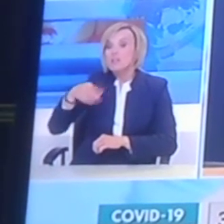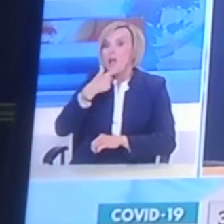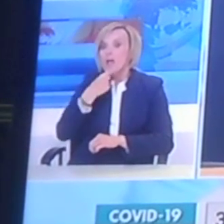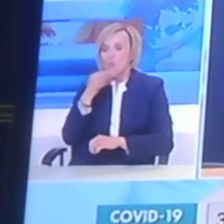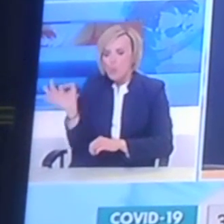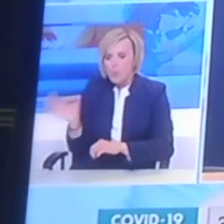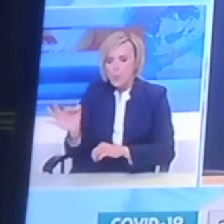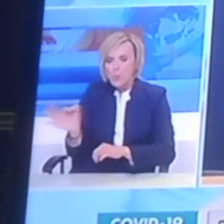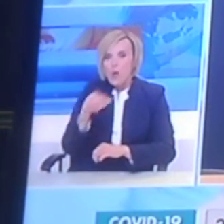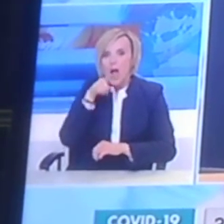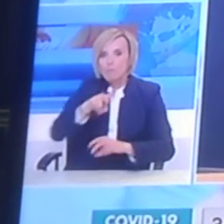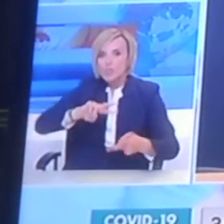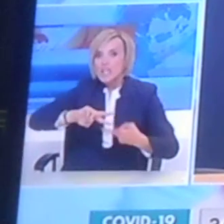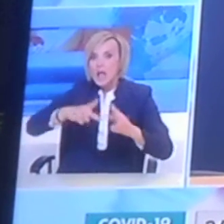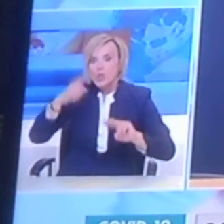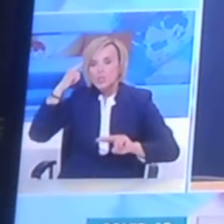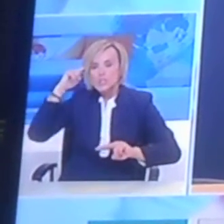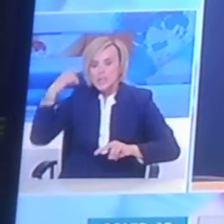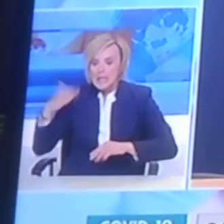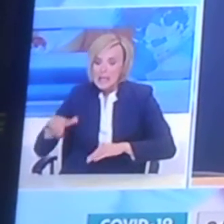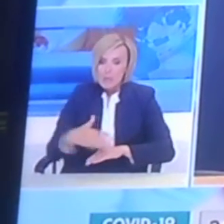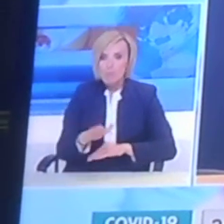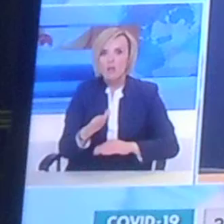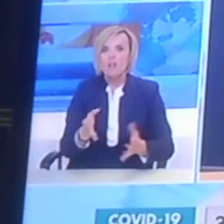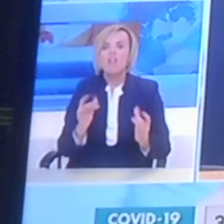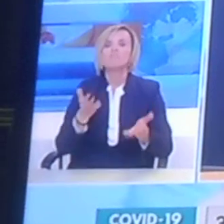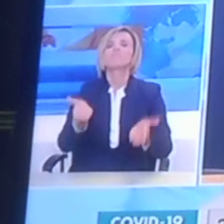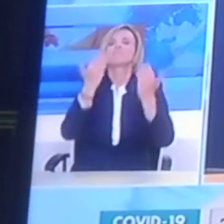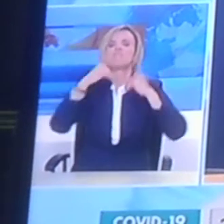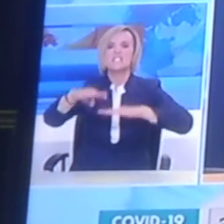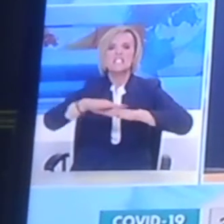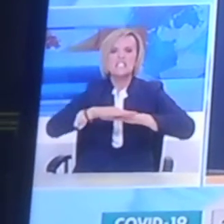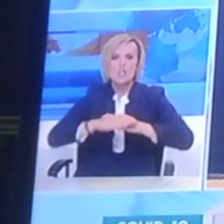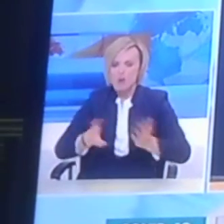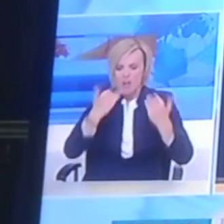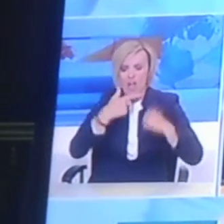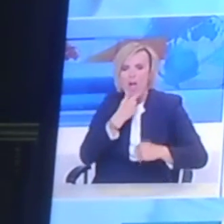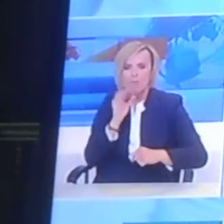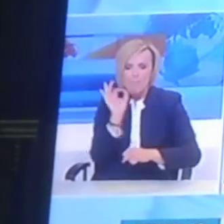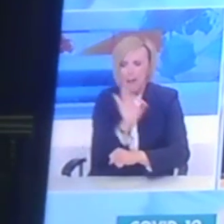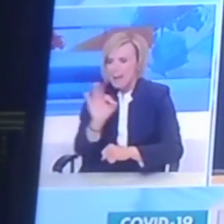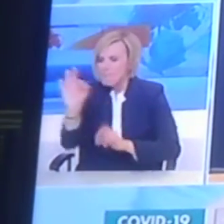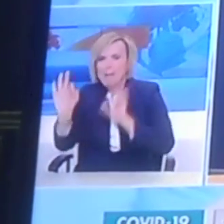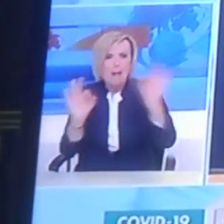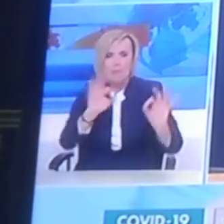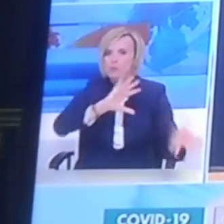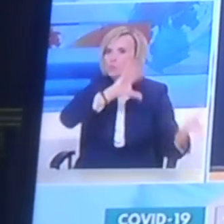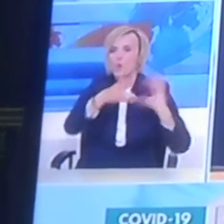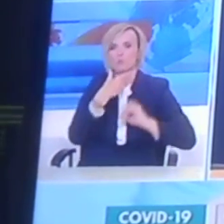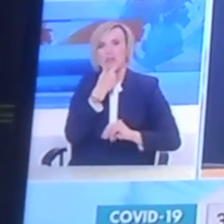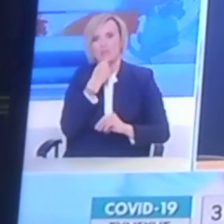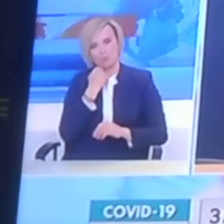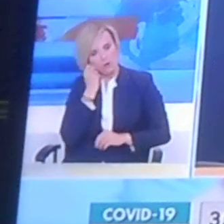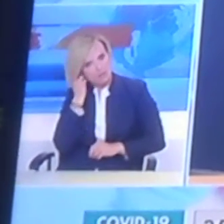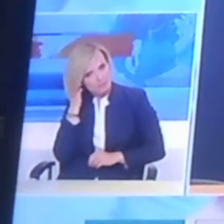κάνουμε με έναν ύπουλο εχθρό που δεν σέβεται σύνορα. Δεν σέβεται ηλικίες, αλλά δεν σέβεται και αυτούς που